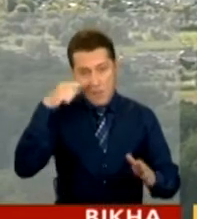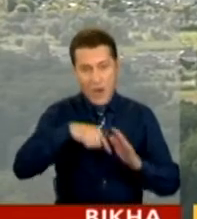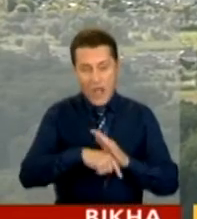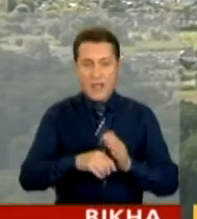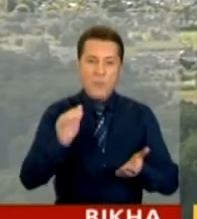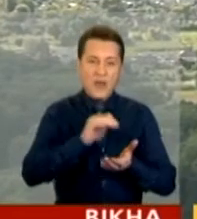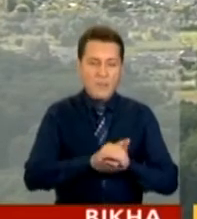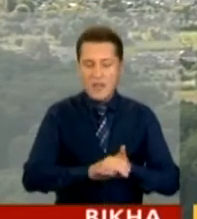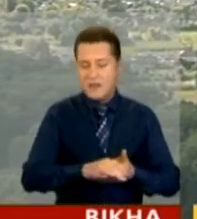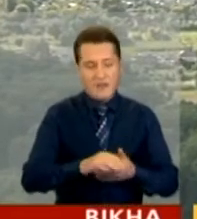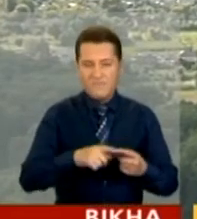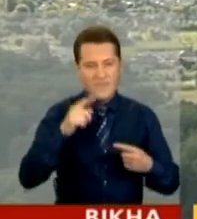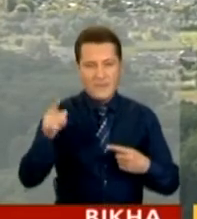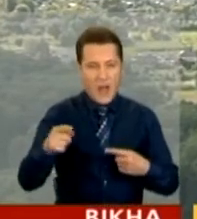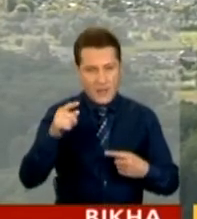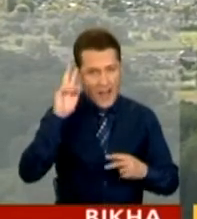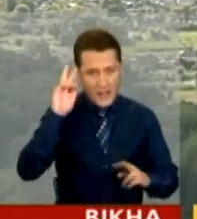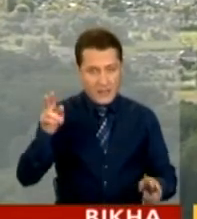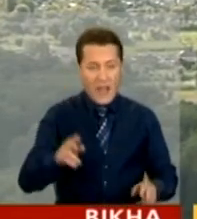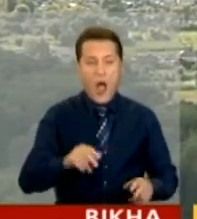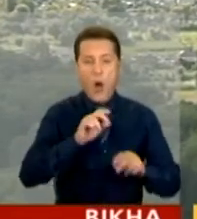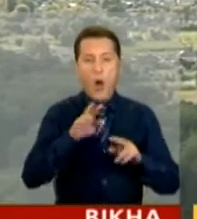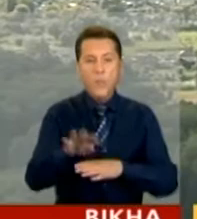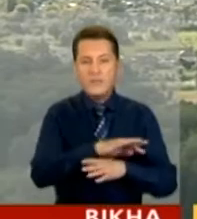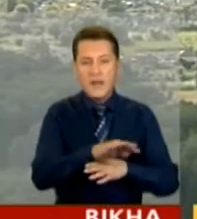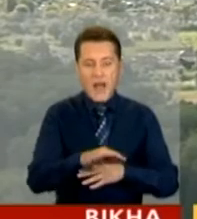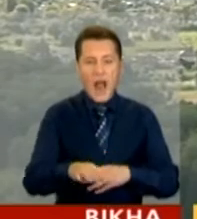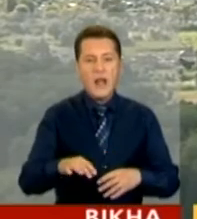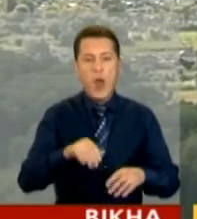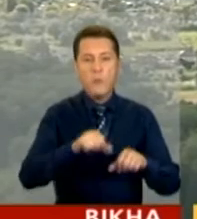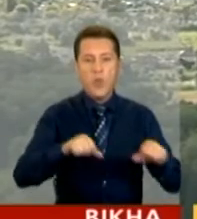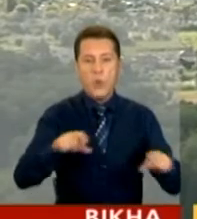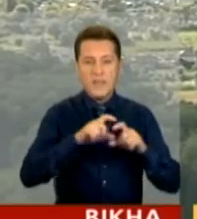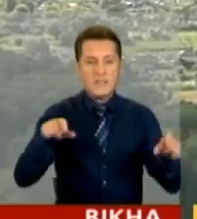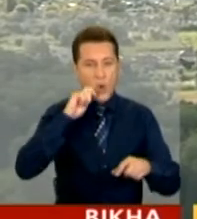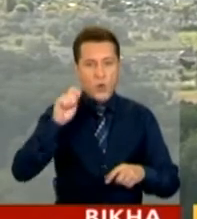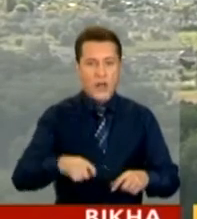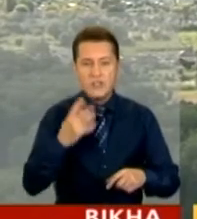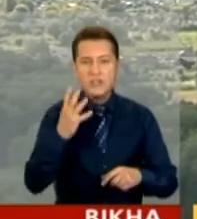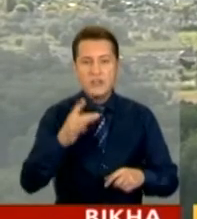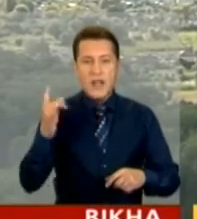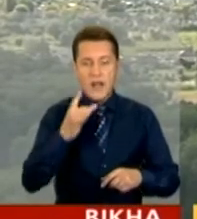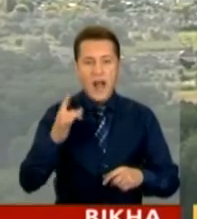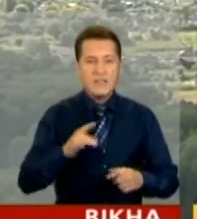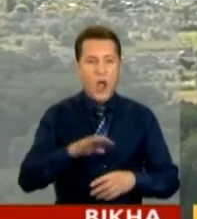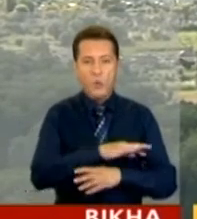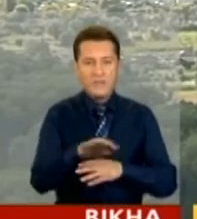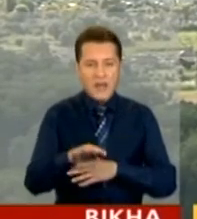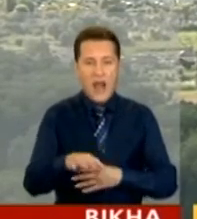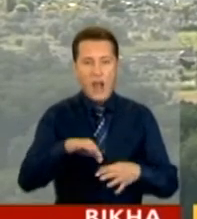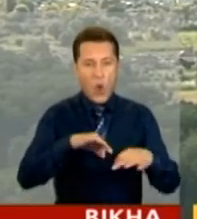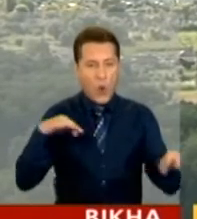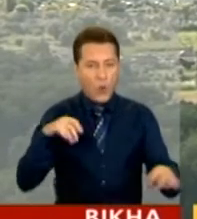вони 4 рази обстріляли блокпости українські і також 4 рази обстріляли колони з української техніки. Як і варто